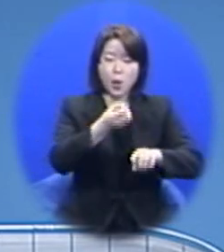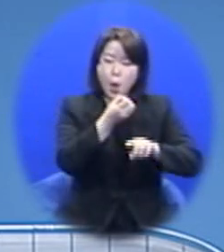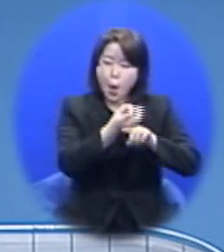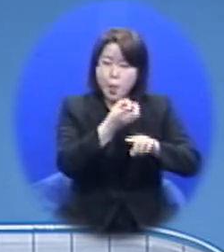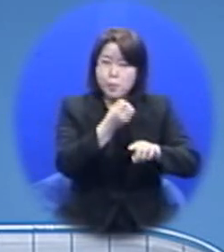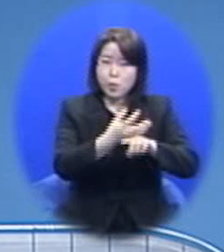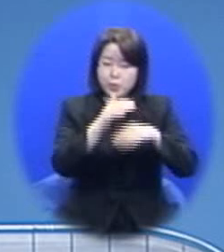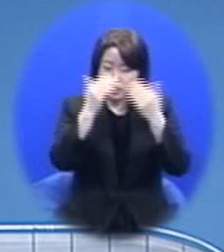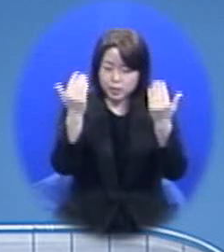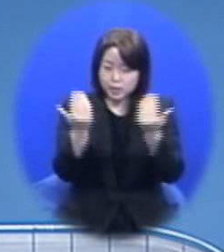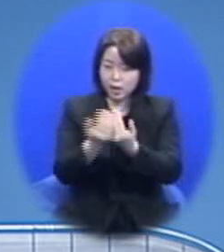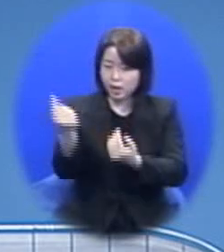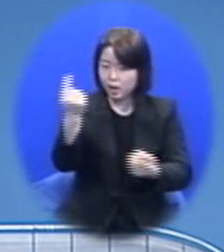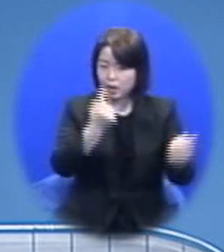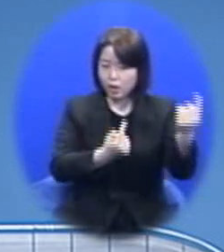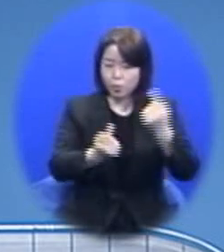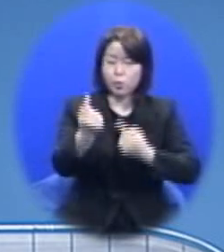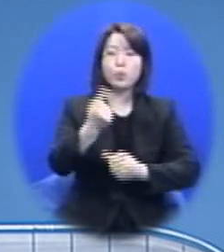될 것이라.